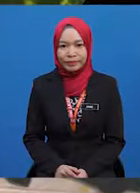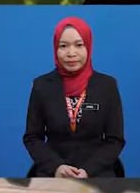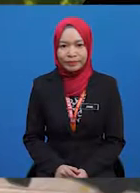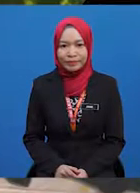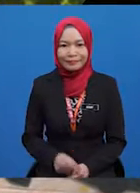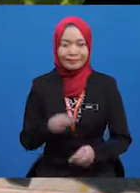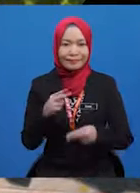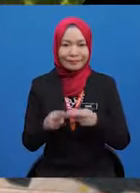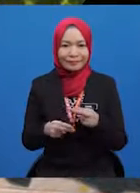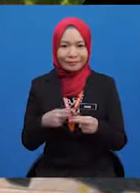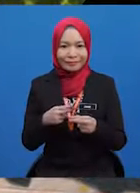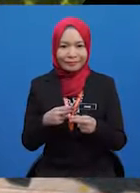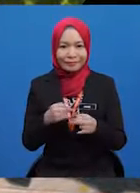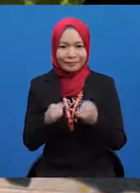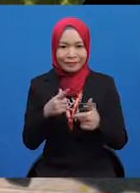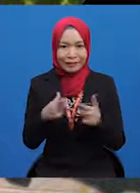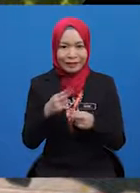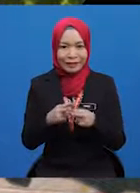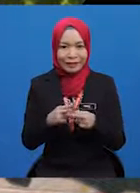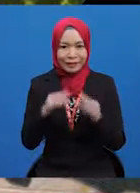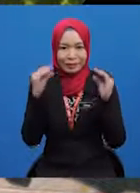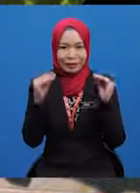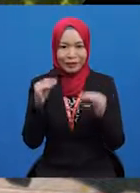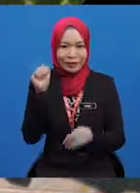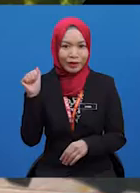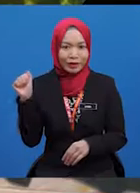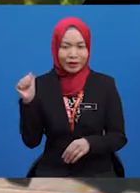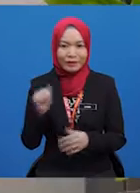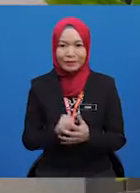Isyarat nama cikgu ialah A-A.